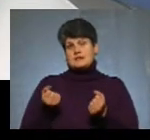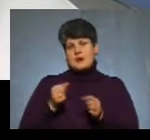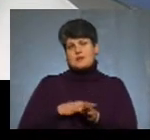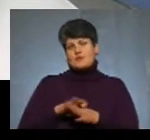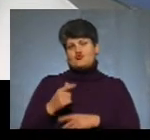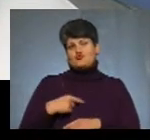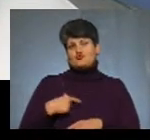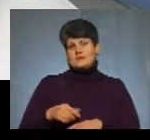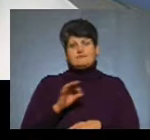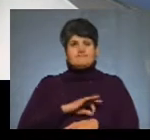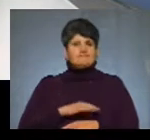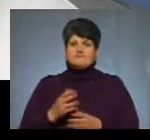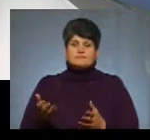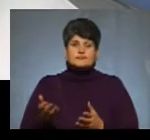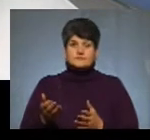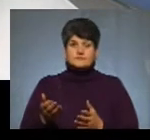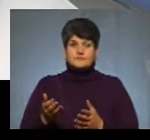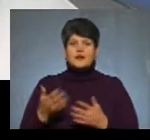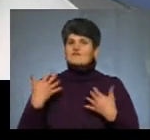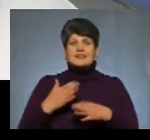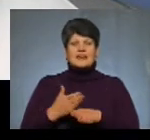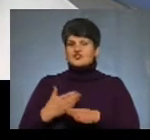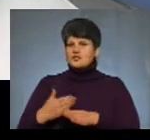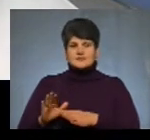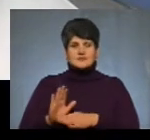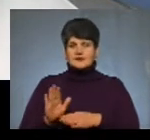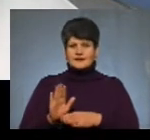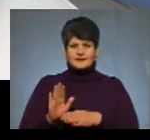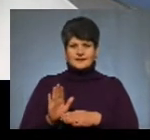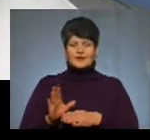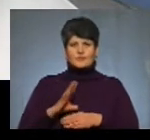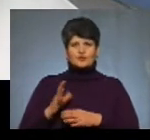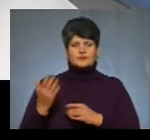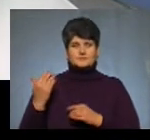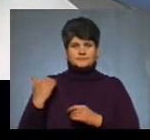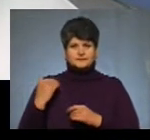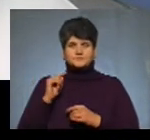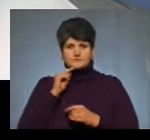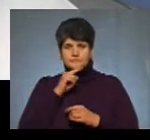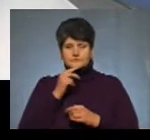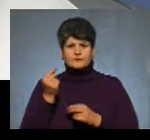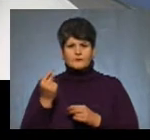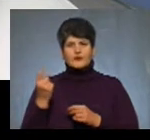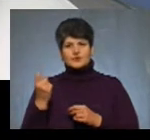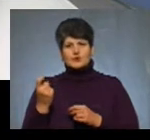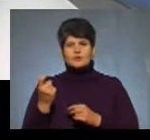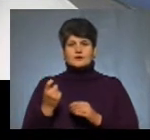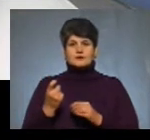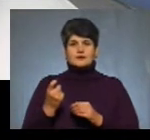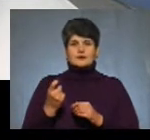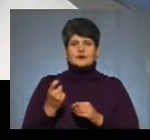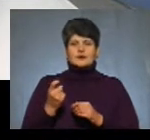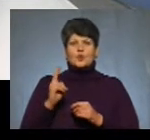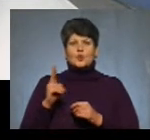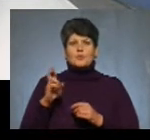повністю. Тобто вже не частинки, так як було при економії коштів, там 100, еквіваленті 100